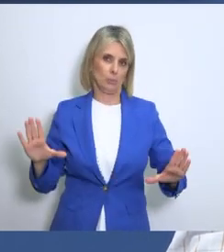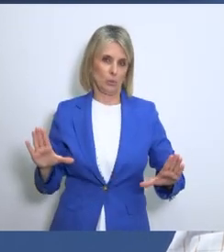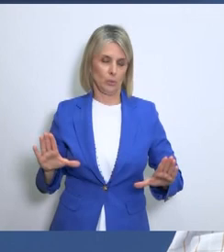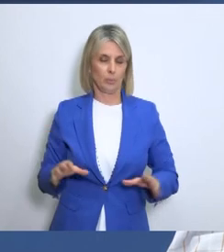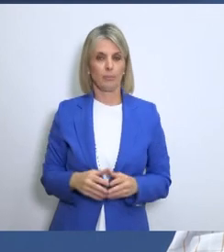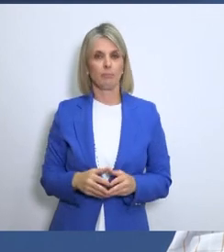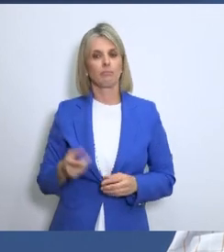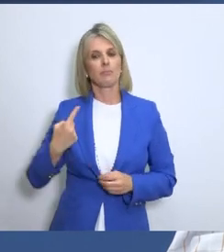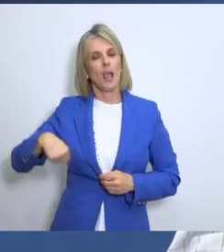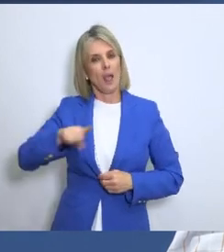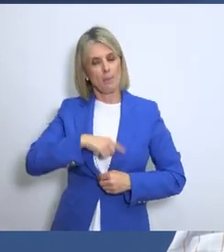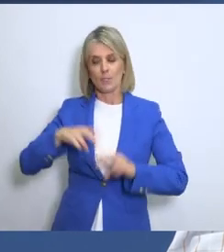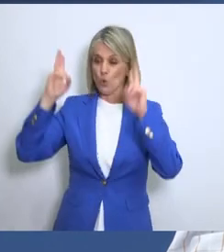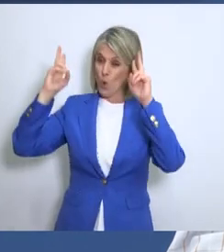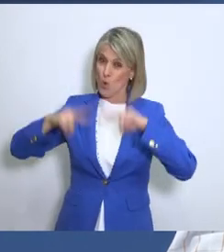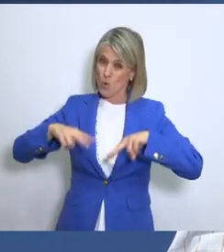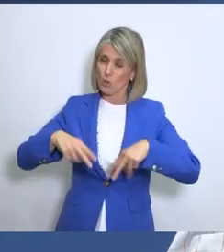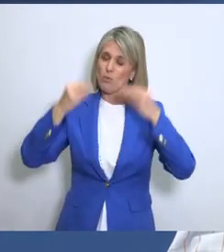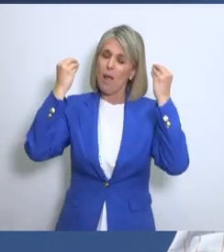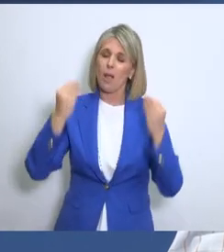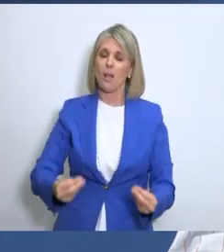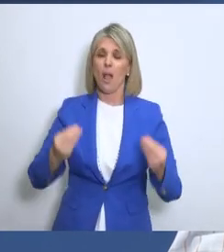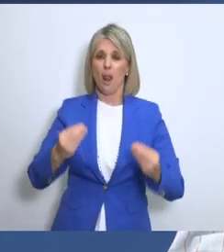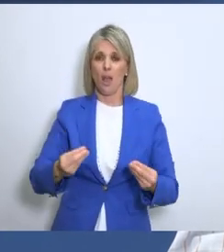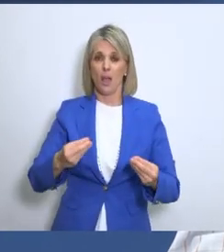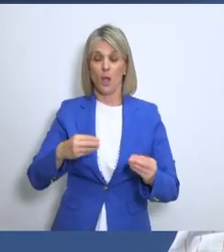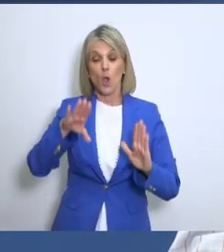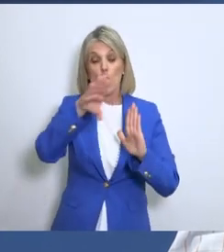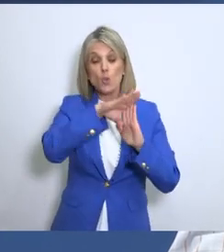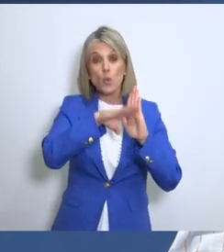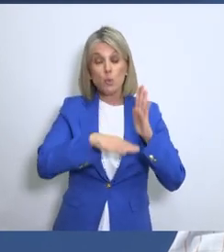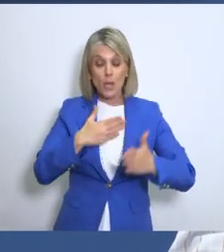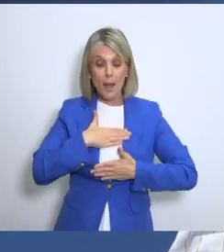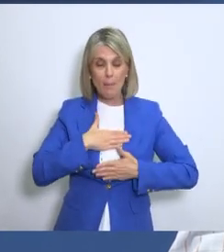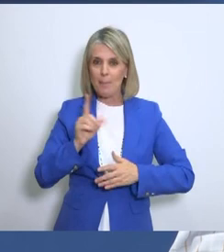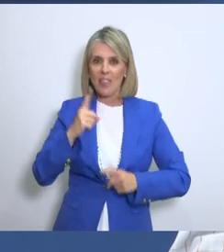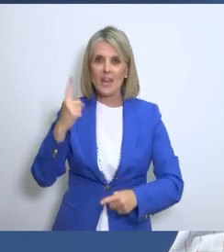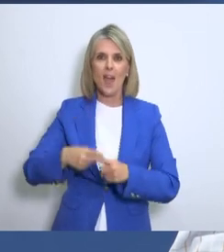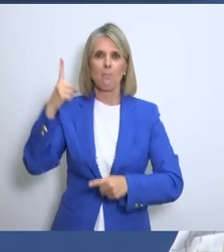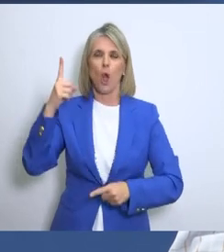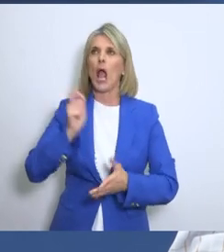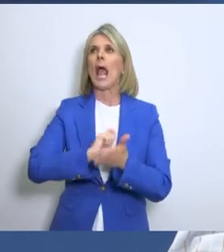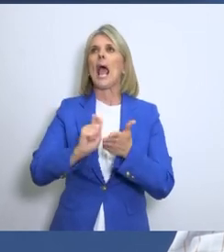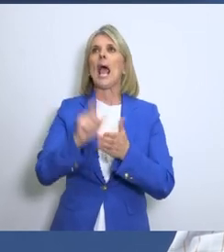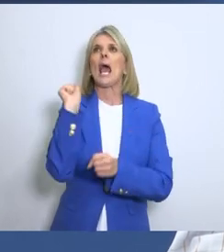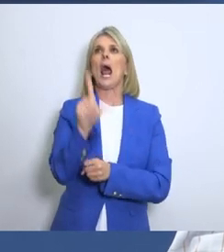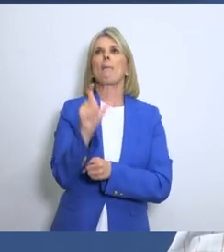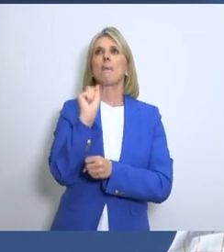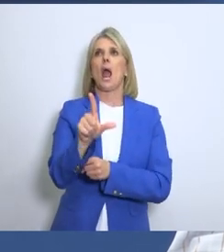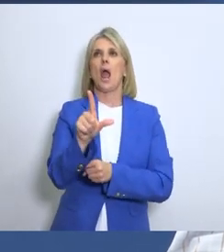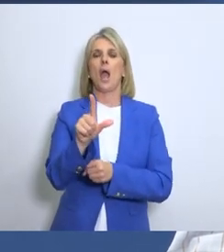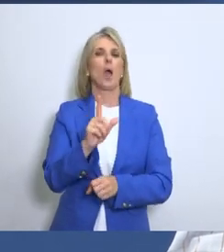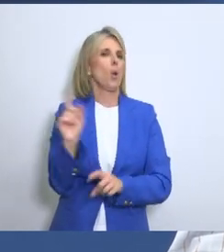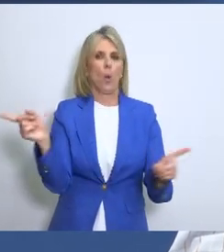Γνωρίζουμε επίσης πολύ καλά ότι το πρόγραμμά μας δεν είναι απλώς τελεσίγραφα, ούτε είναι